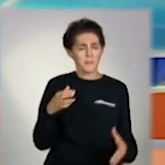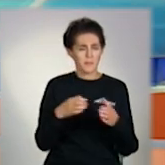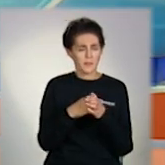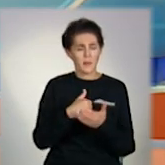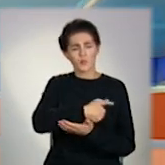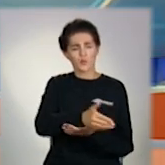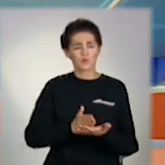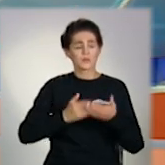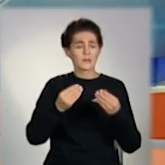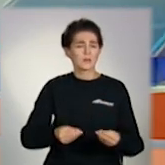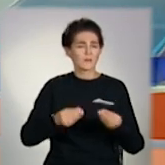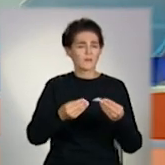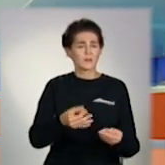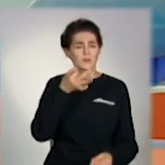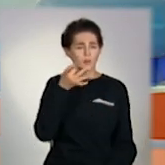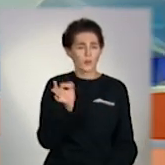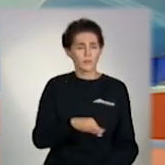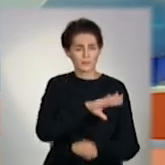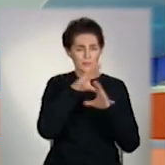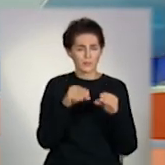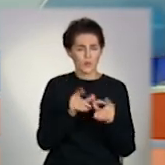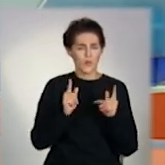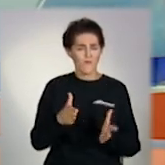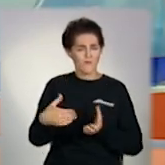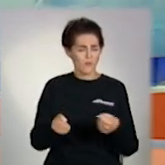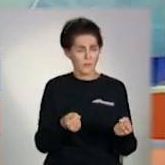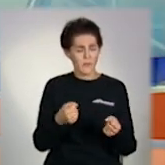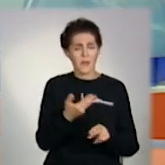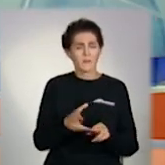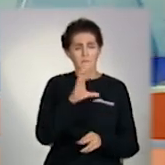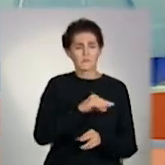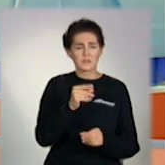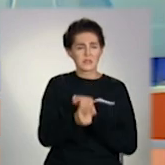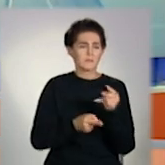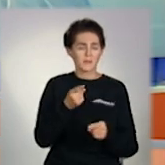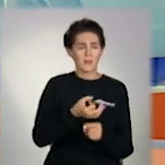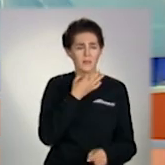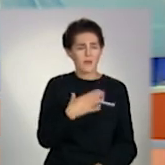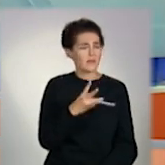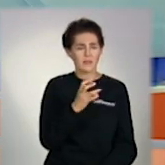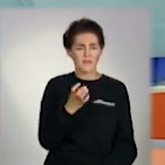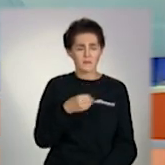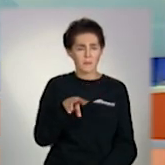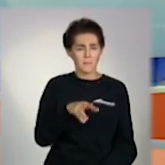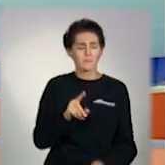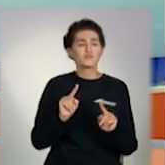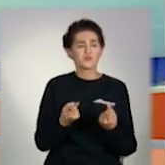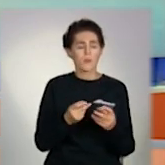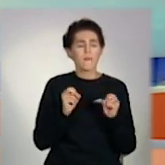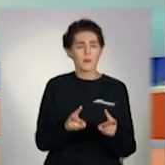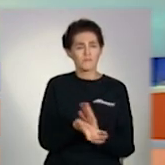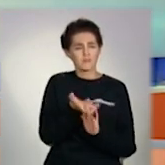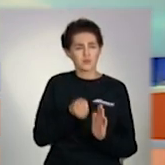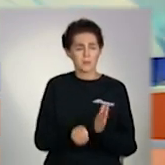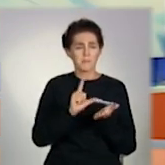Послуги надаватимуть у спеціалізованому автомобілі. Та зміни сподобалися не всім. Чому та як тепер